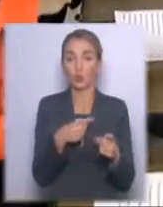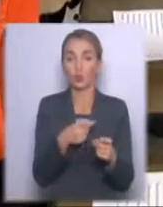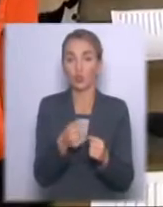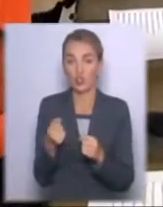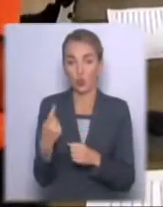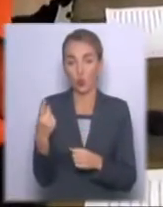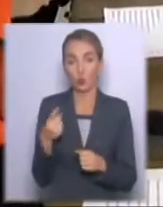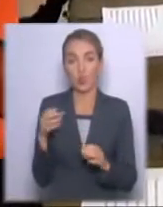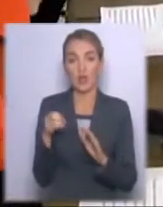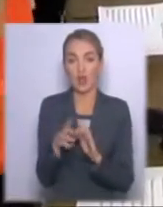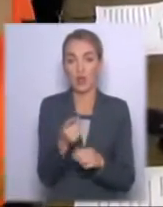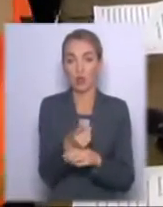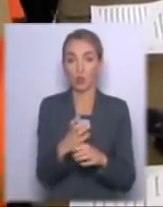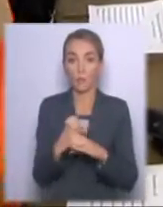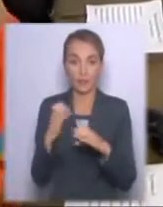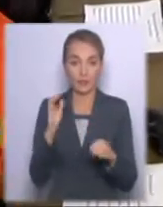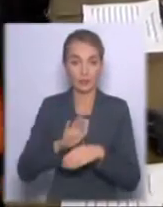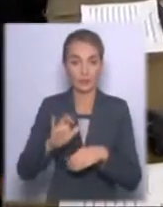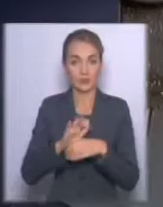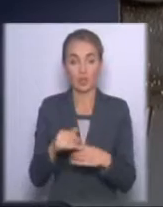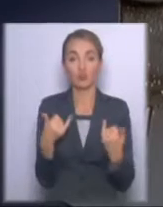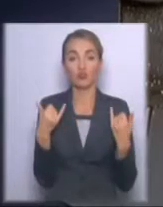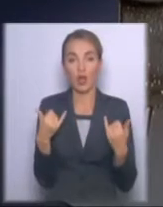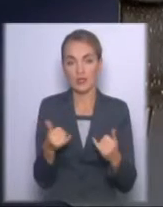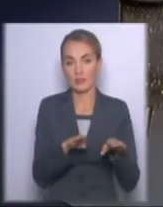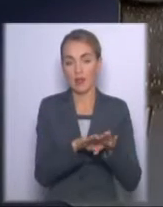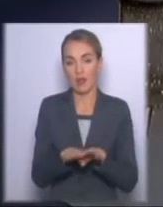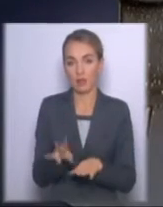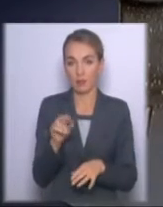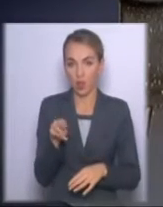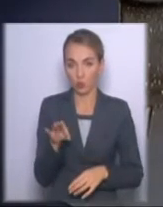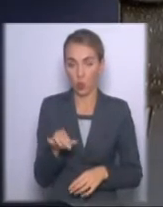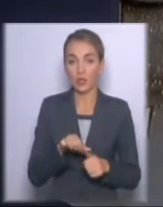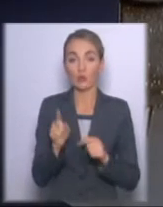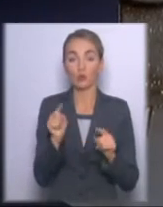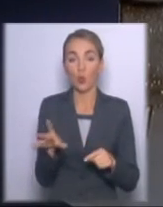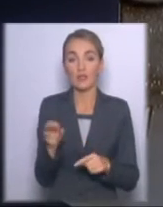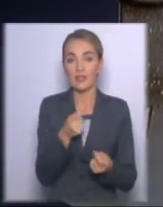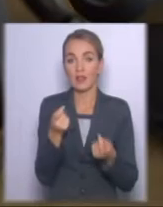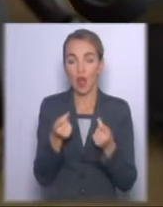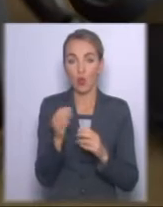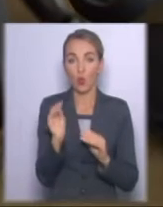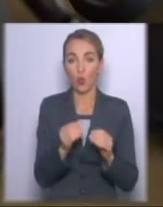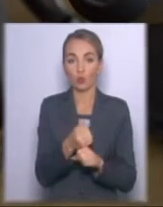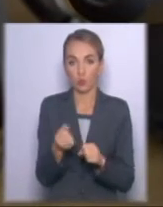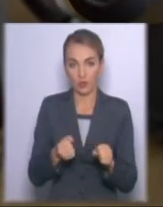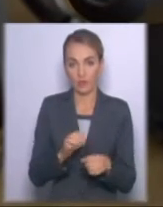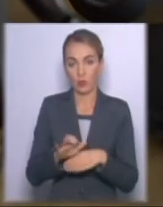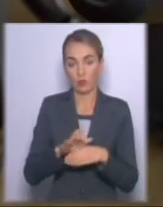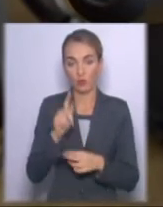однозарядні гранатомети та легкі кулемети, виготовлені за сучасними стандартами НАТО. Крім того, всі деталі озброєння вироблено в